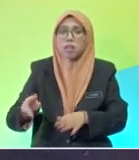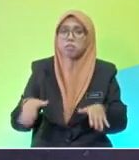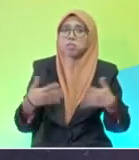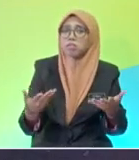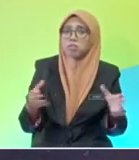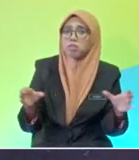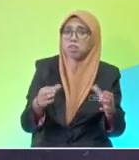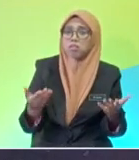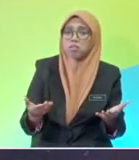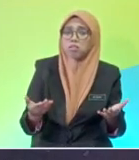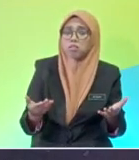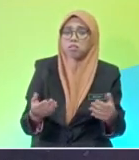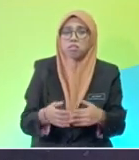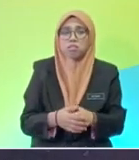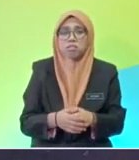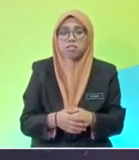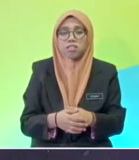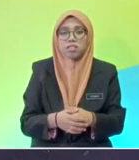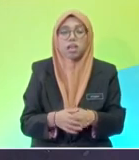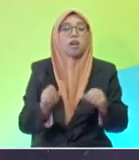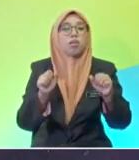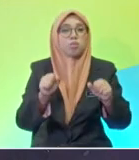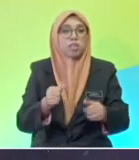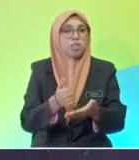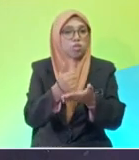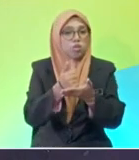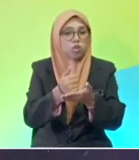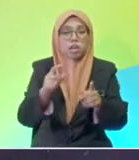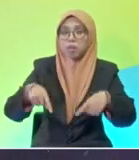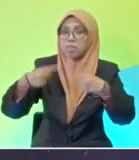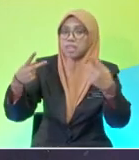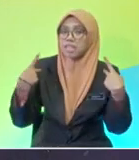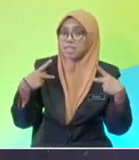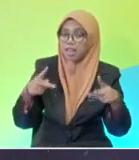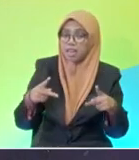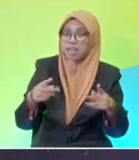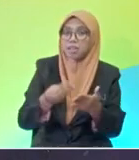tadi tahu boleh tolong Pergi kedai belika makanan